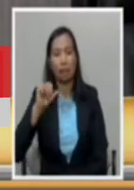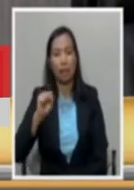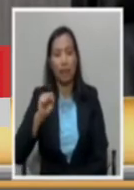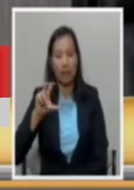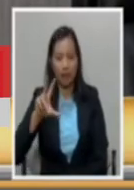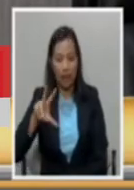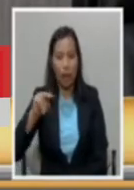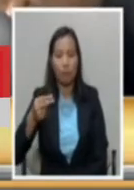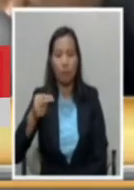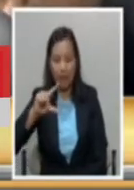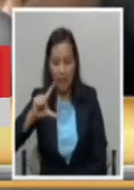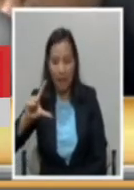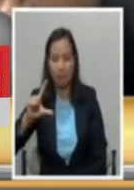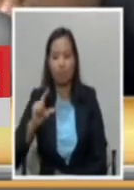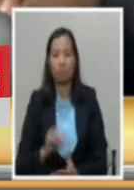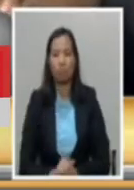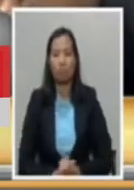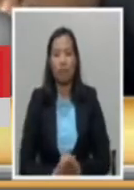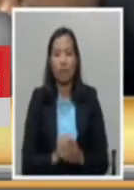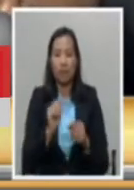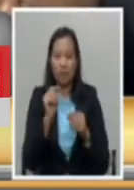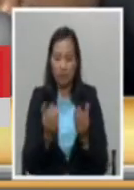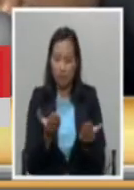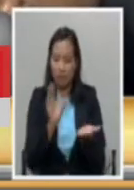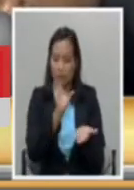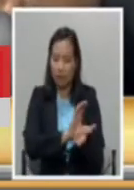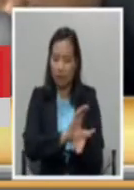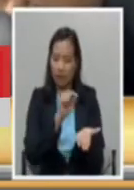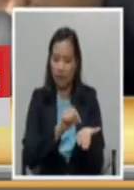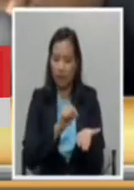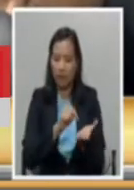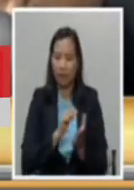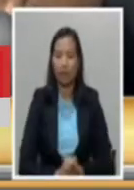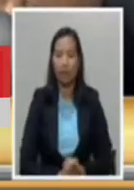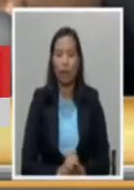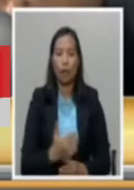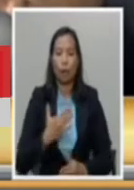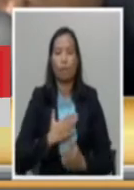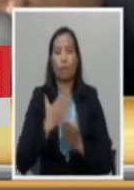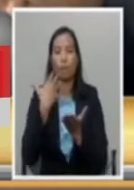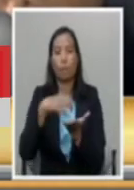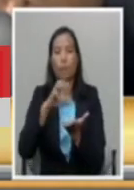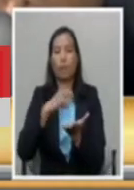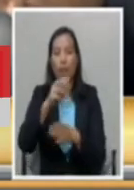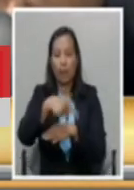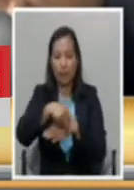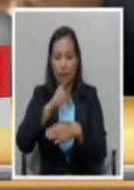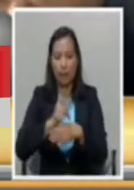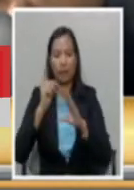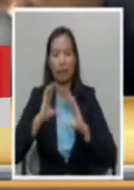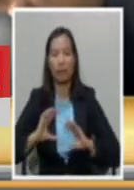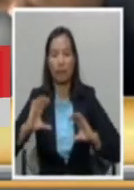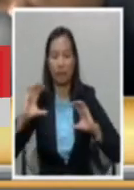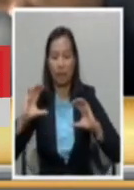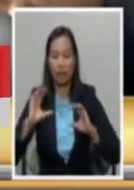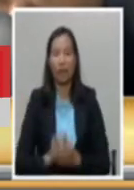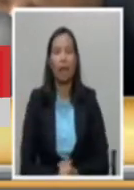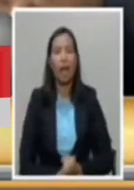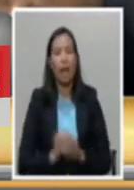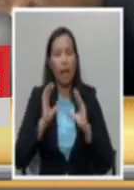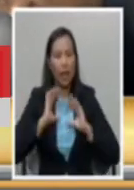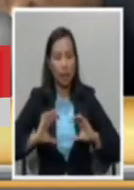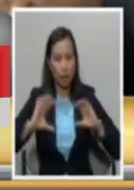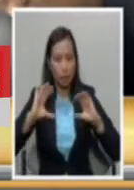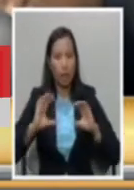330,000 ล้านในจำนวนนี้สิ่งที่ผมจะต้องกราบเรียนท่านประธานไปยังรัฐบาลก็คือว่ารัฐบาลจ